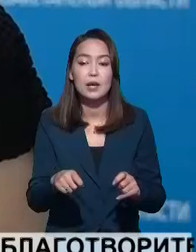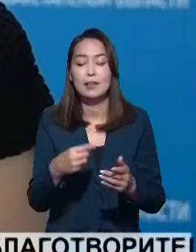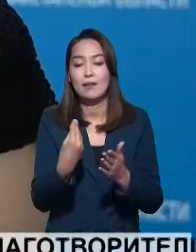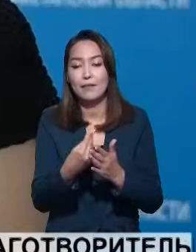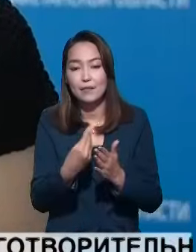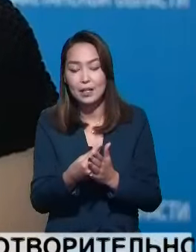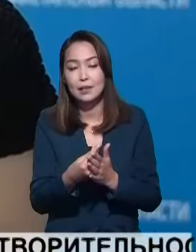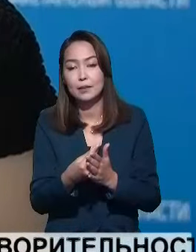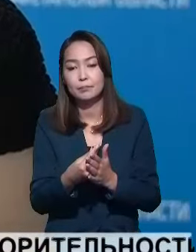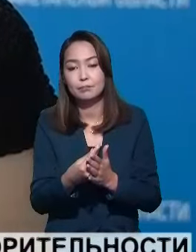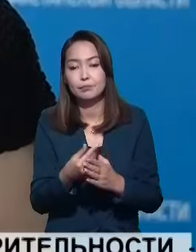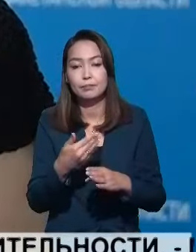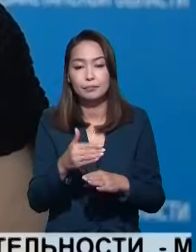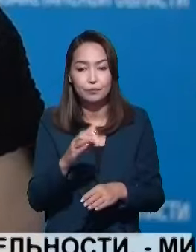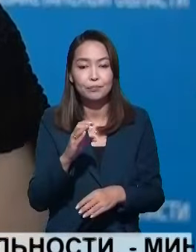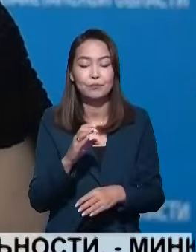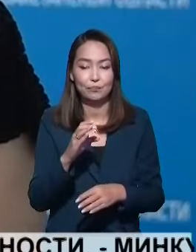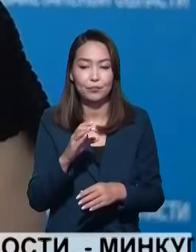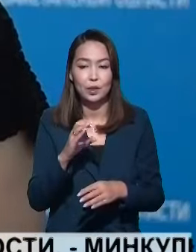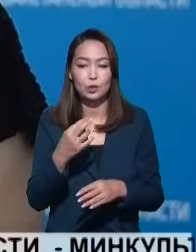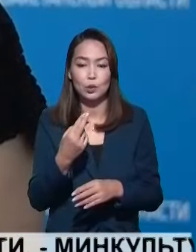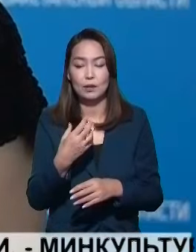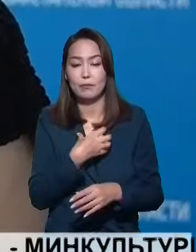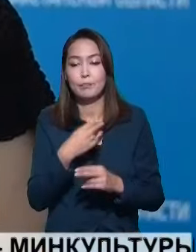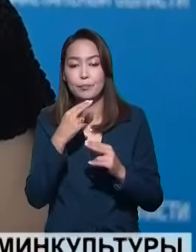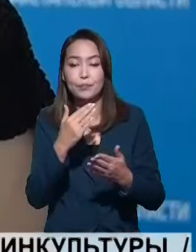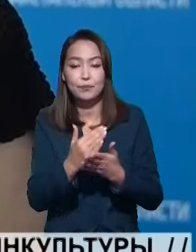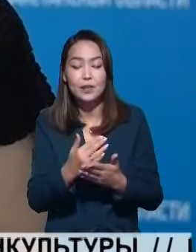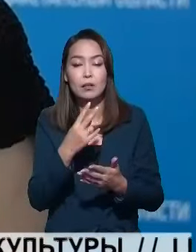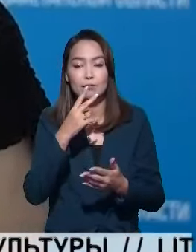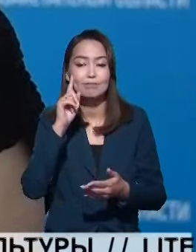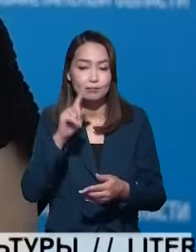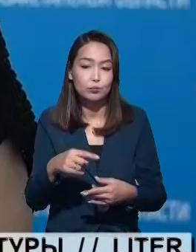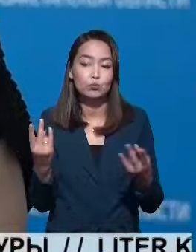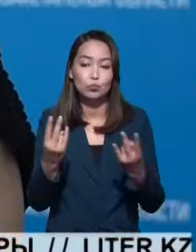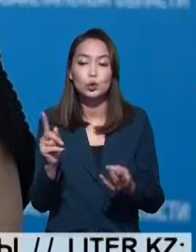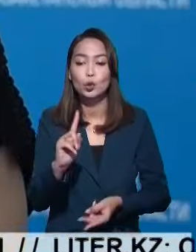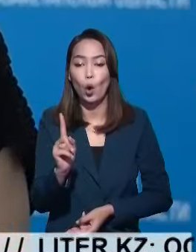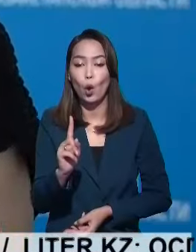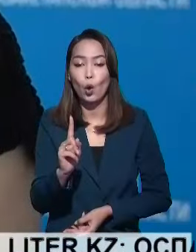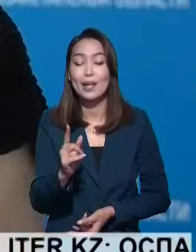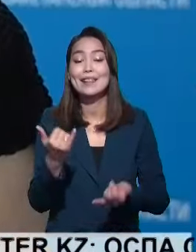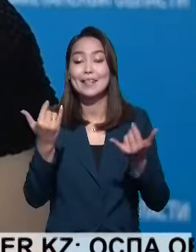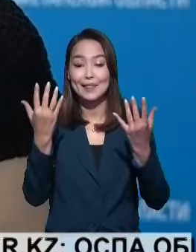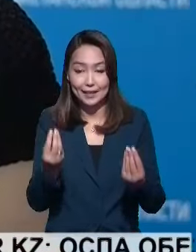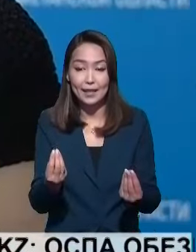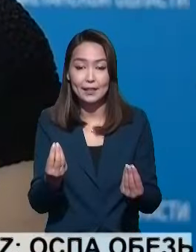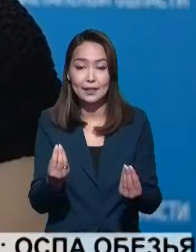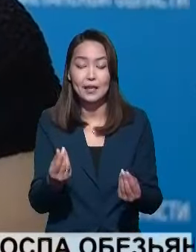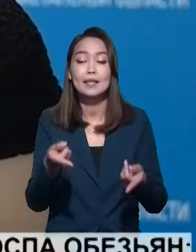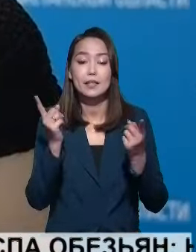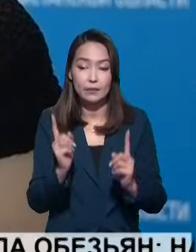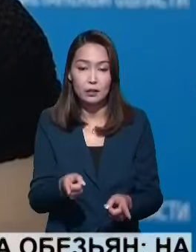финансово-кредитной и фискальной политики. Следует признать, что на сегодняшний день